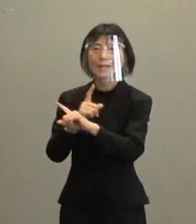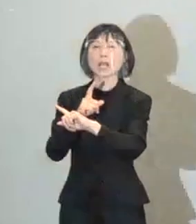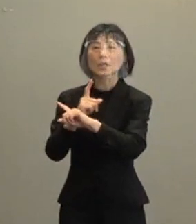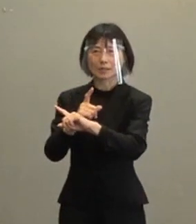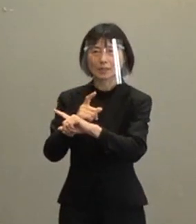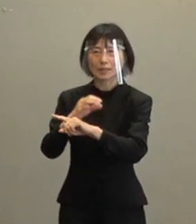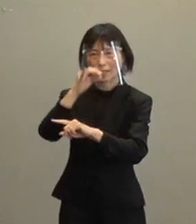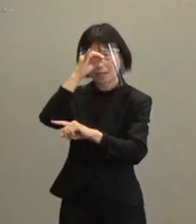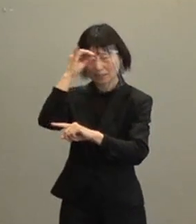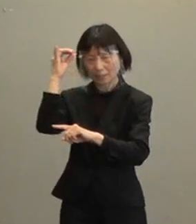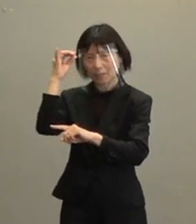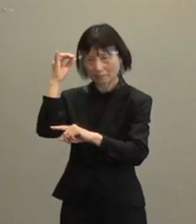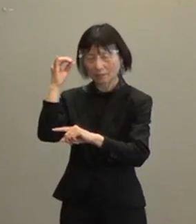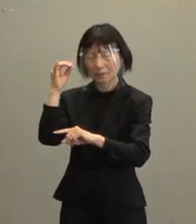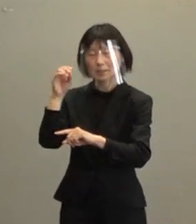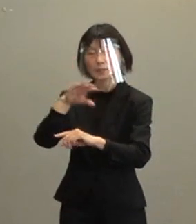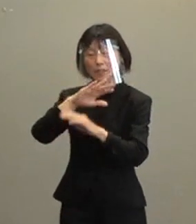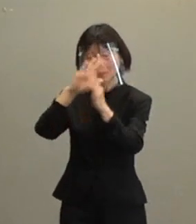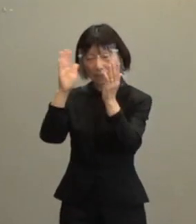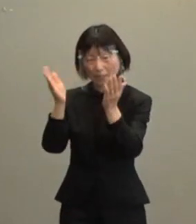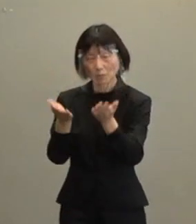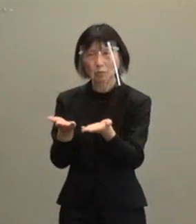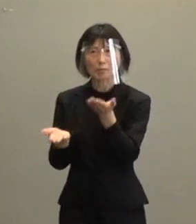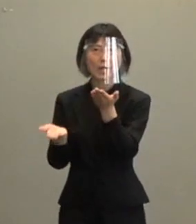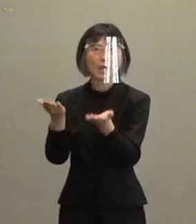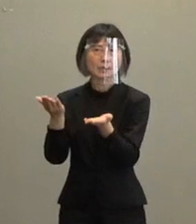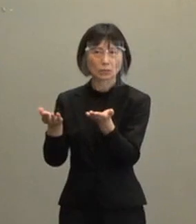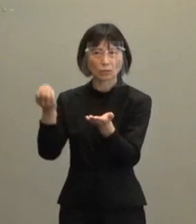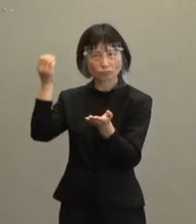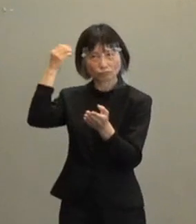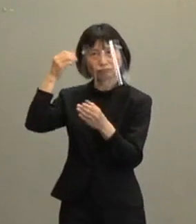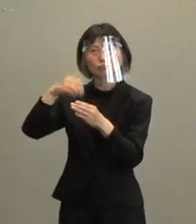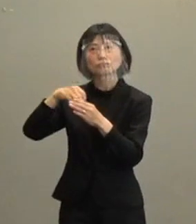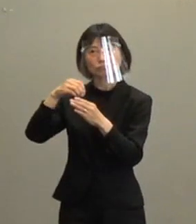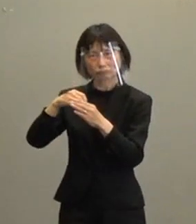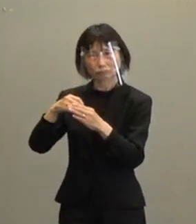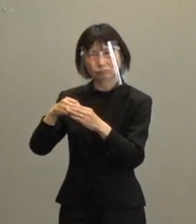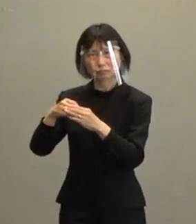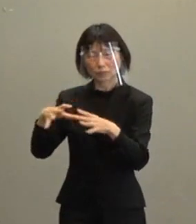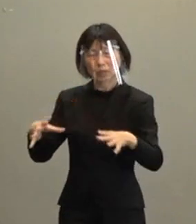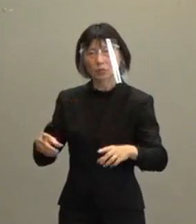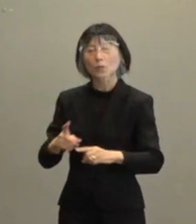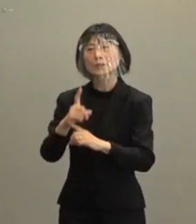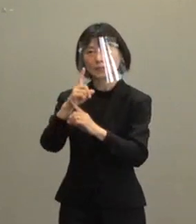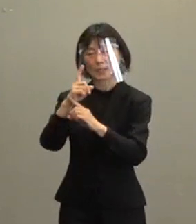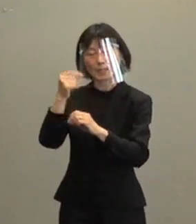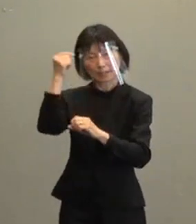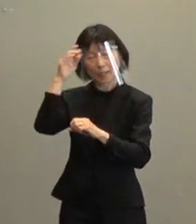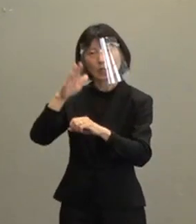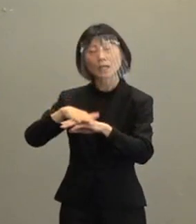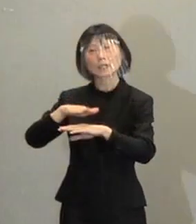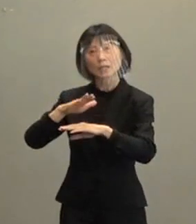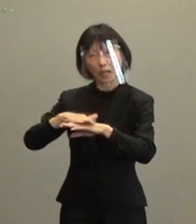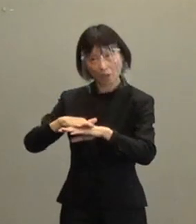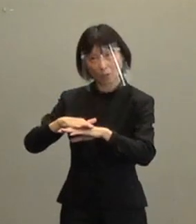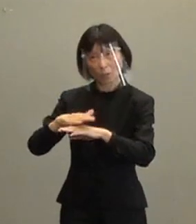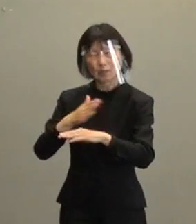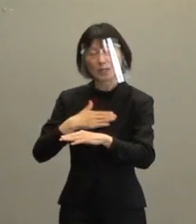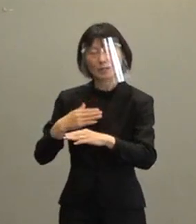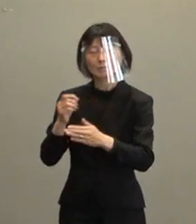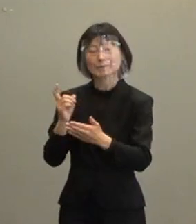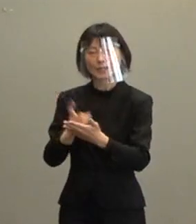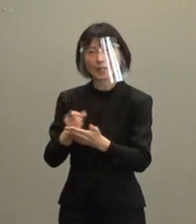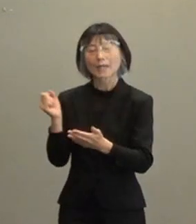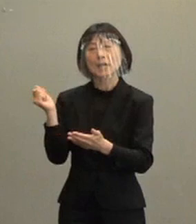見、全体バランスしっかり考慮された上でですね、統一的な考え方をできる限り早